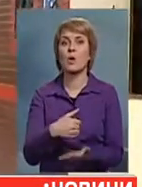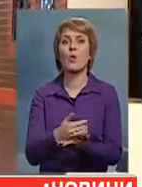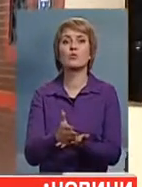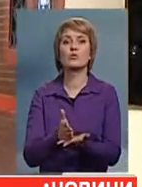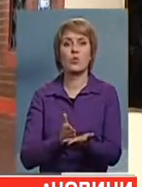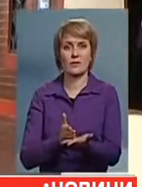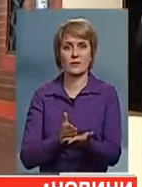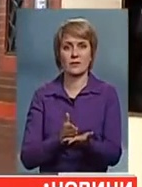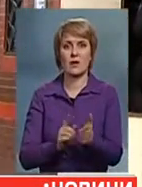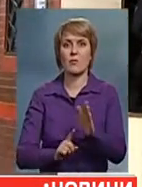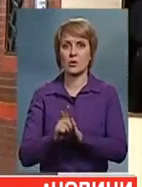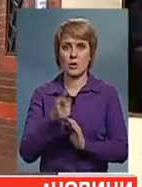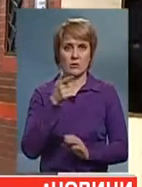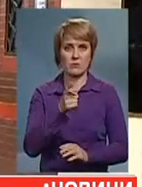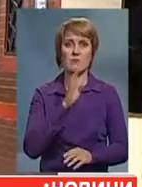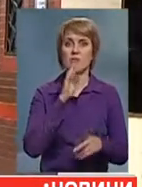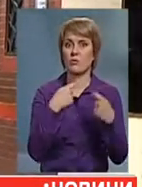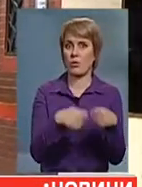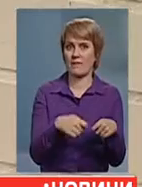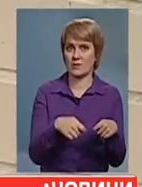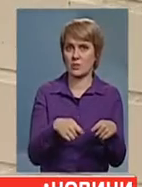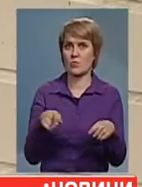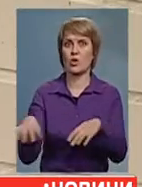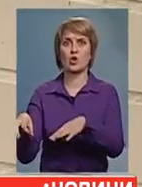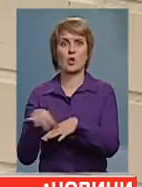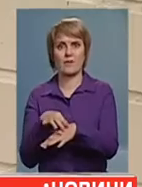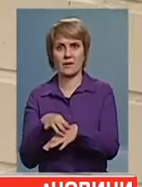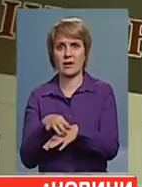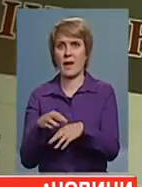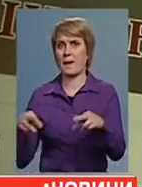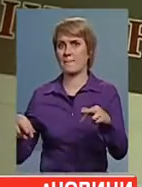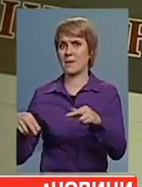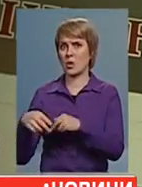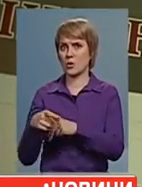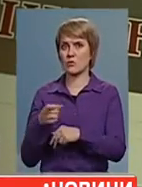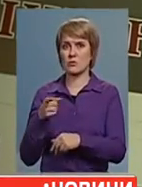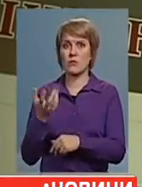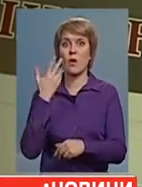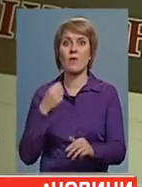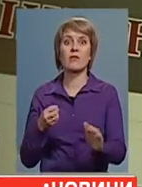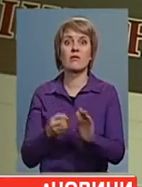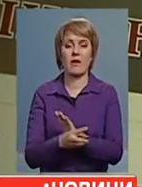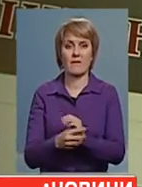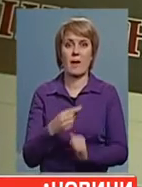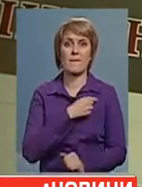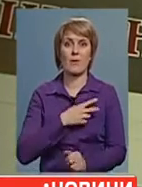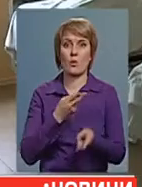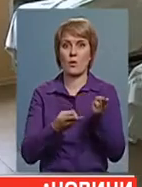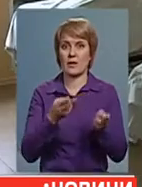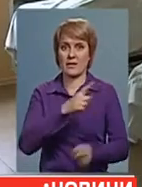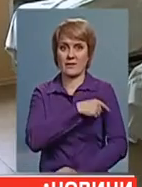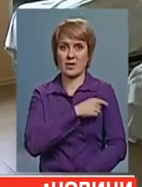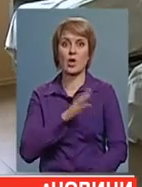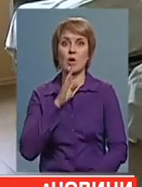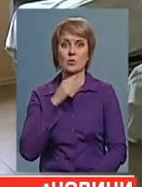обслуговування поцілив спочатку продавщицю потім у її чоловіка у перехожого випустив кулю коли тікав поранені в лікарні